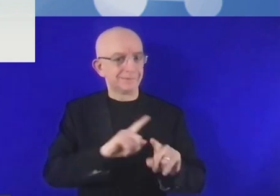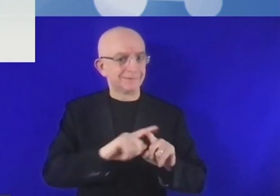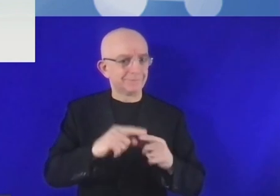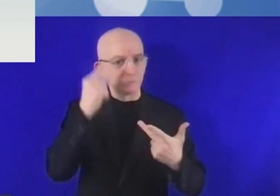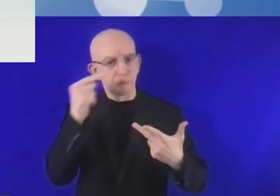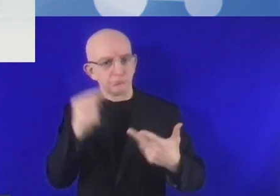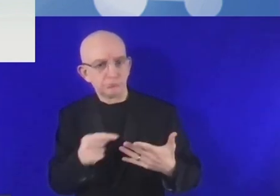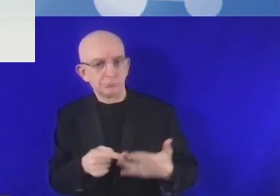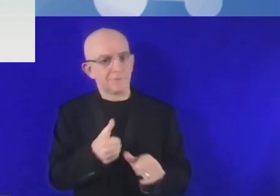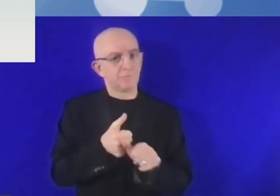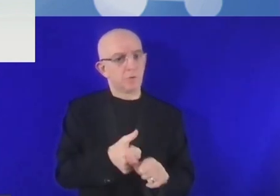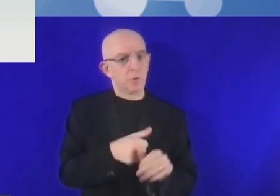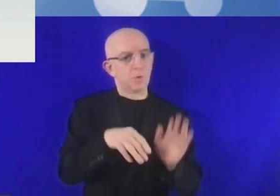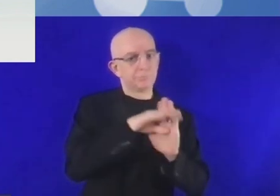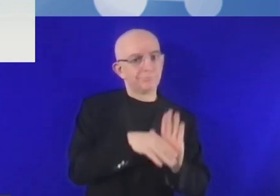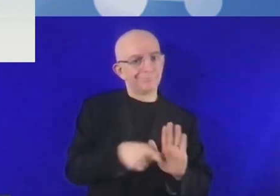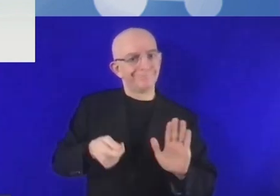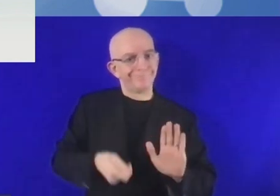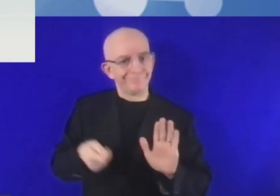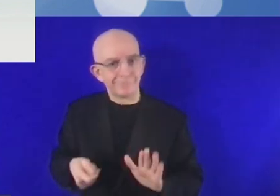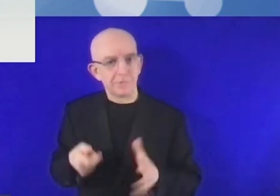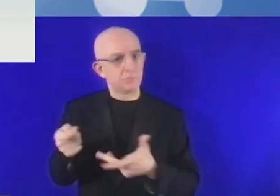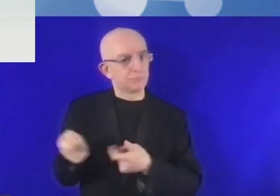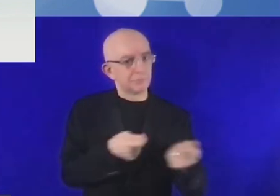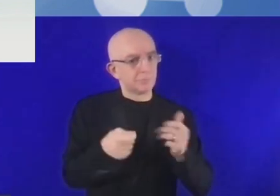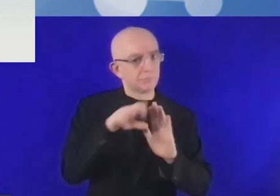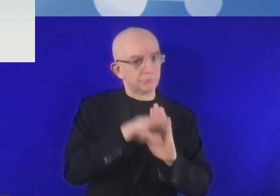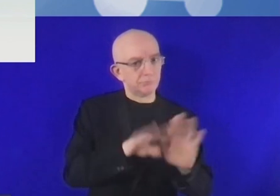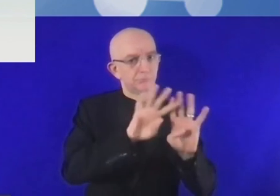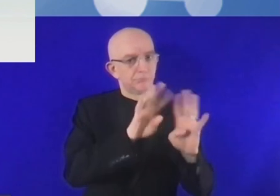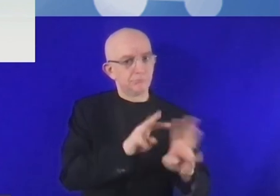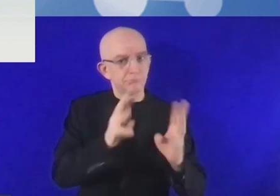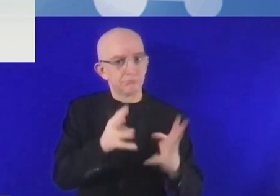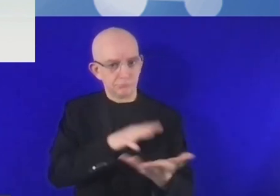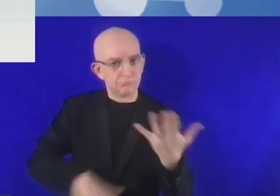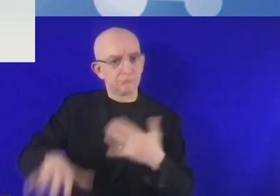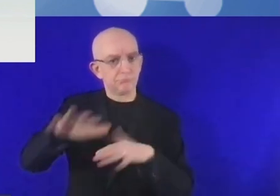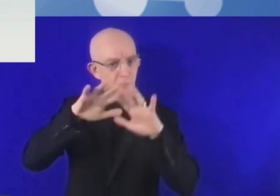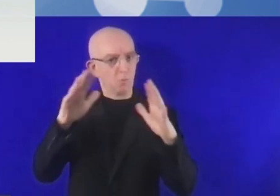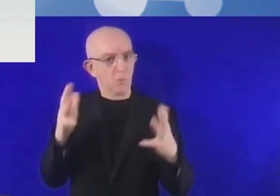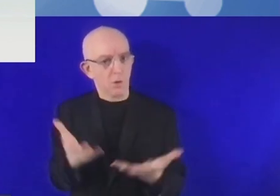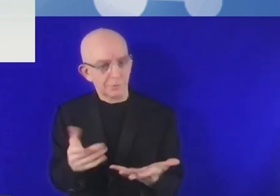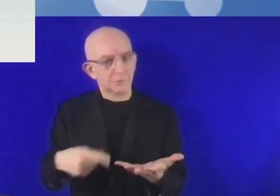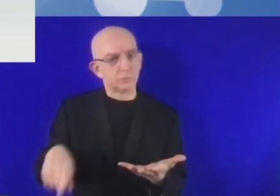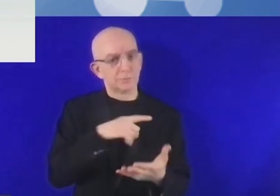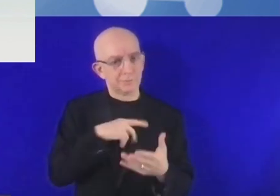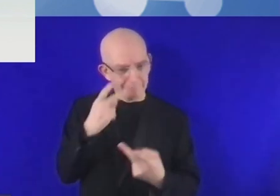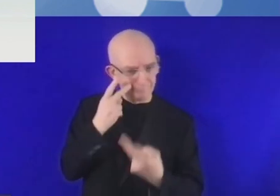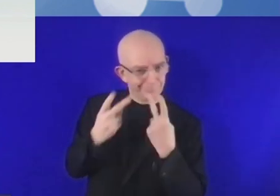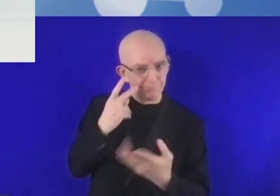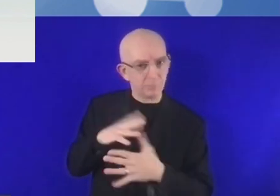odpowiednie regulacje i prawa. Polityka publiczna ma tutaj bardzo ważną rolę do